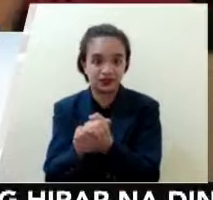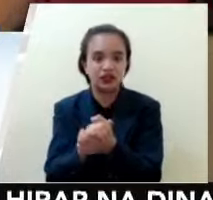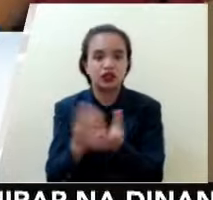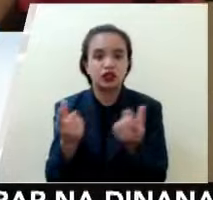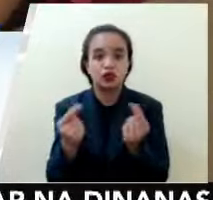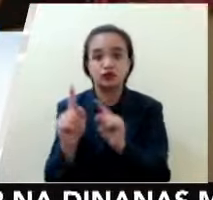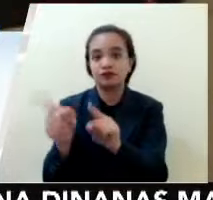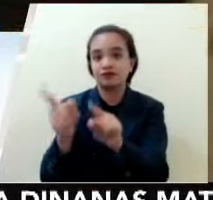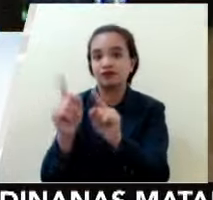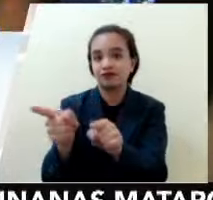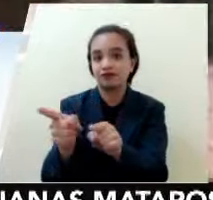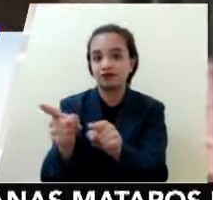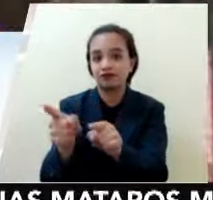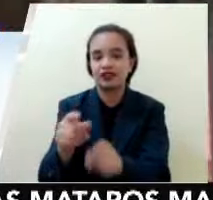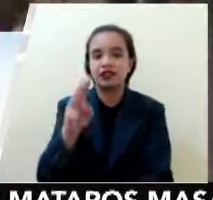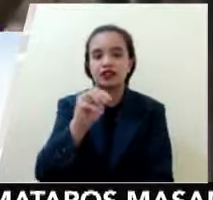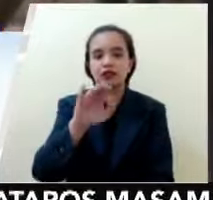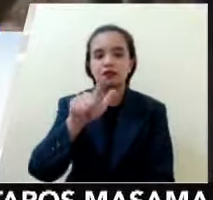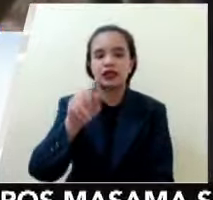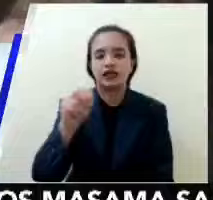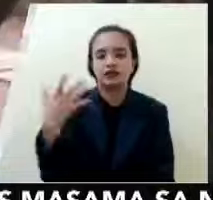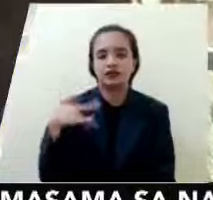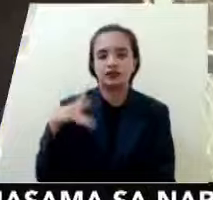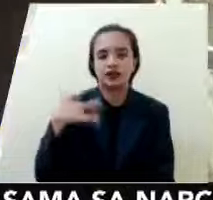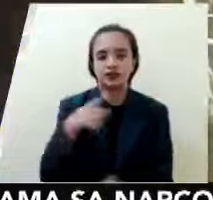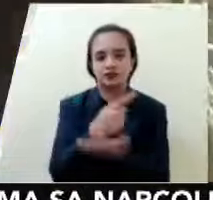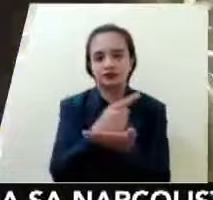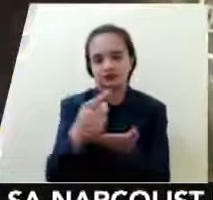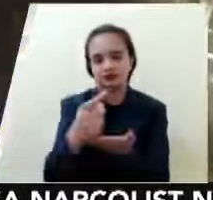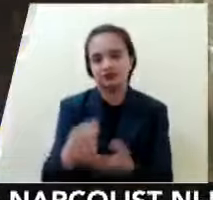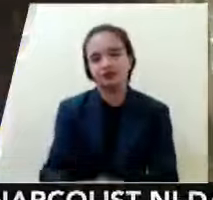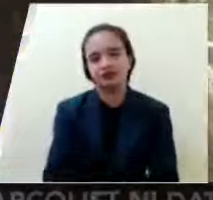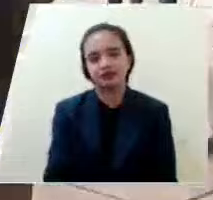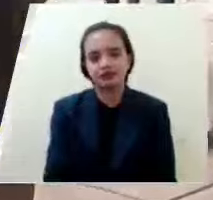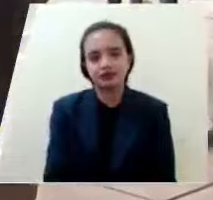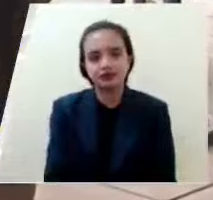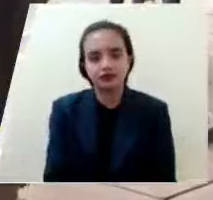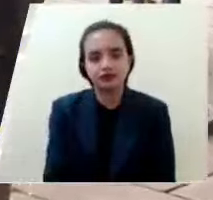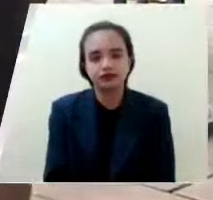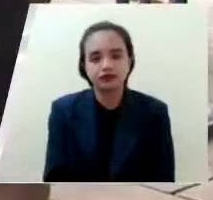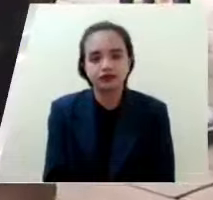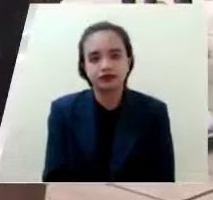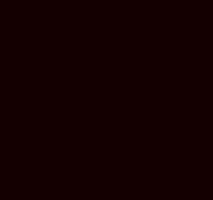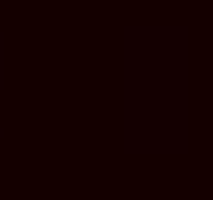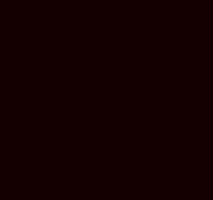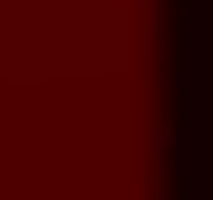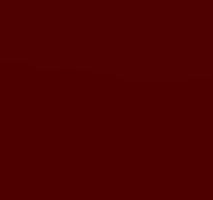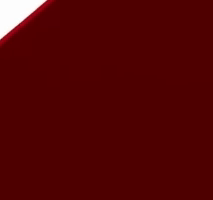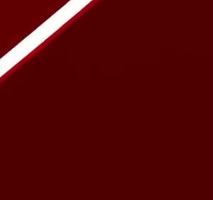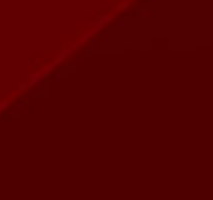sa Milan Fashion Week. Aubrey Carampel, updated sa Showbiz Happenings.